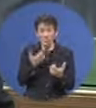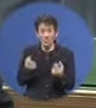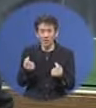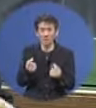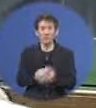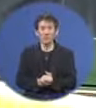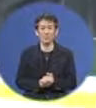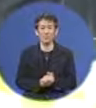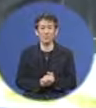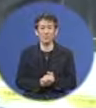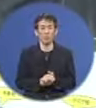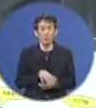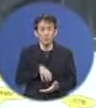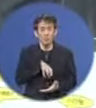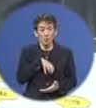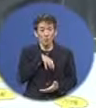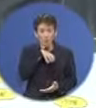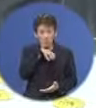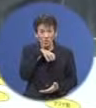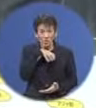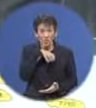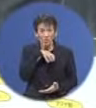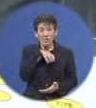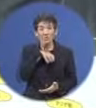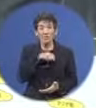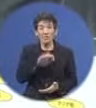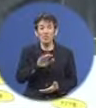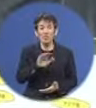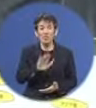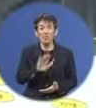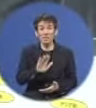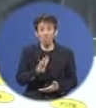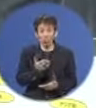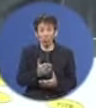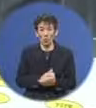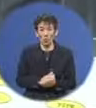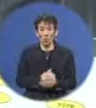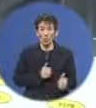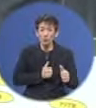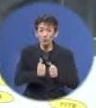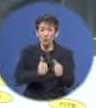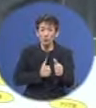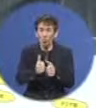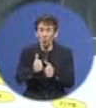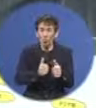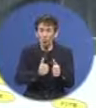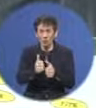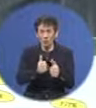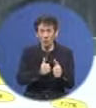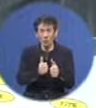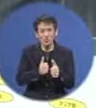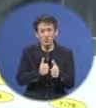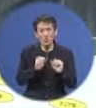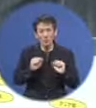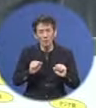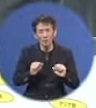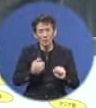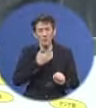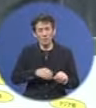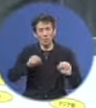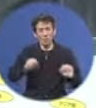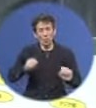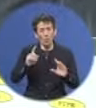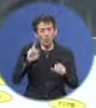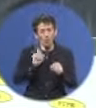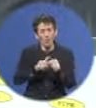っぱりお年寄りといえどもね、はい、スポーツをに差し向というのは健康のためには大